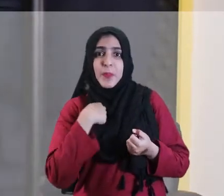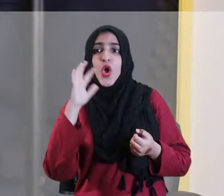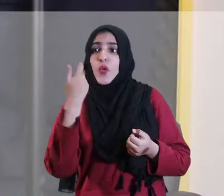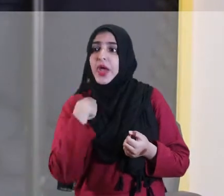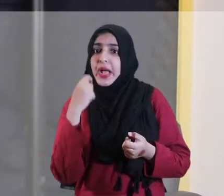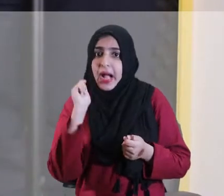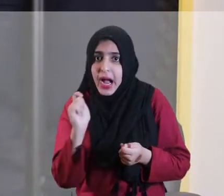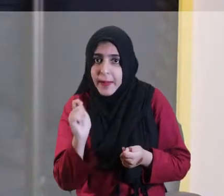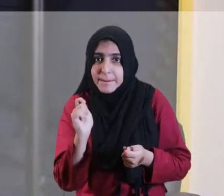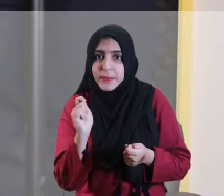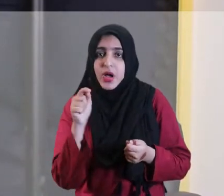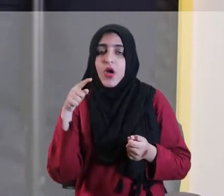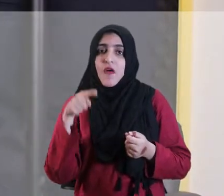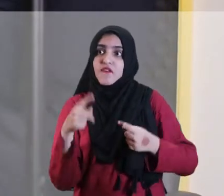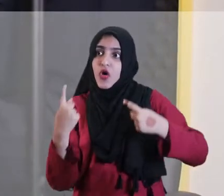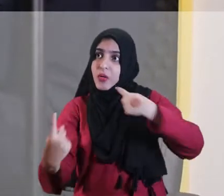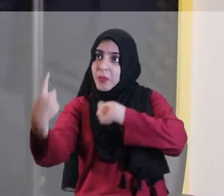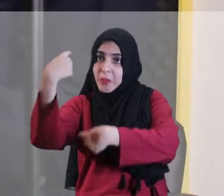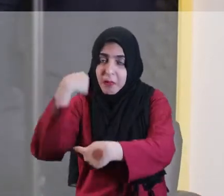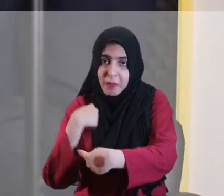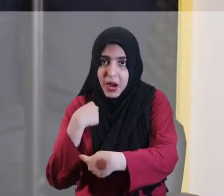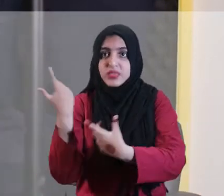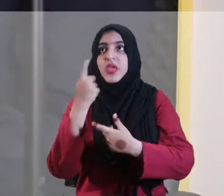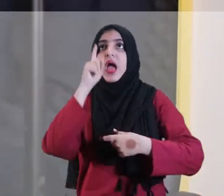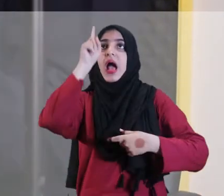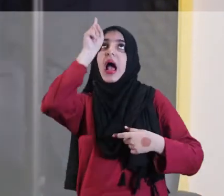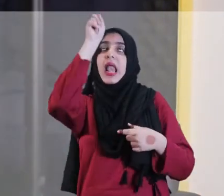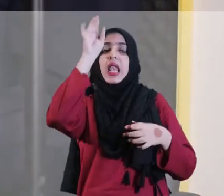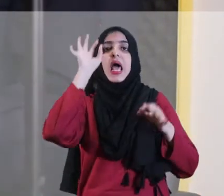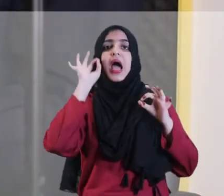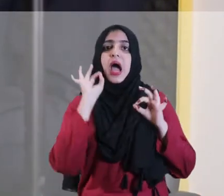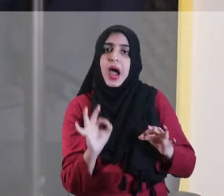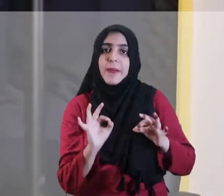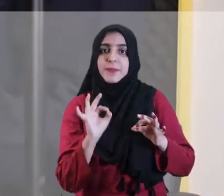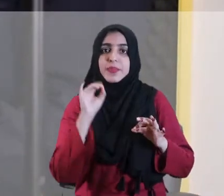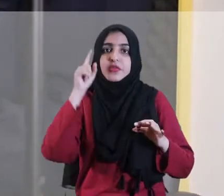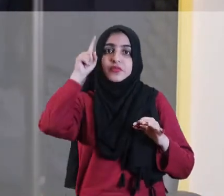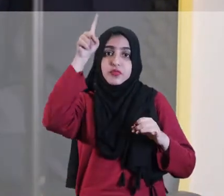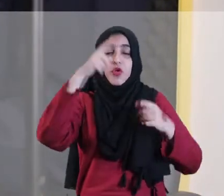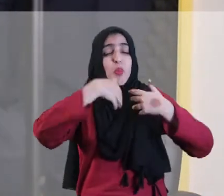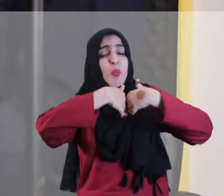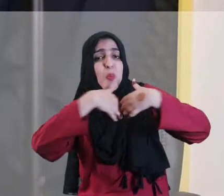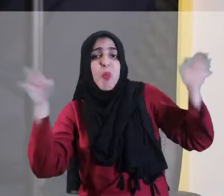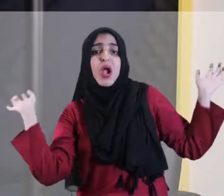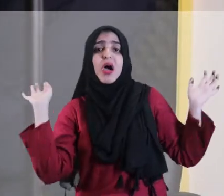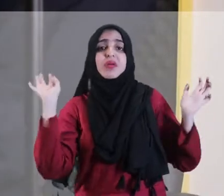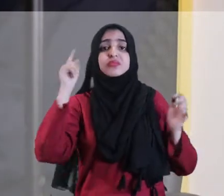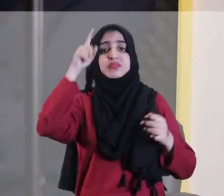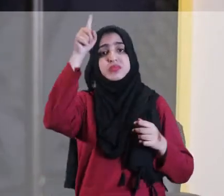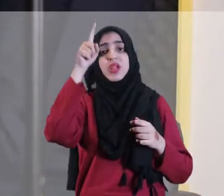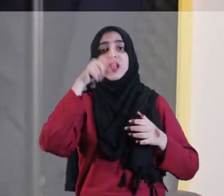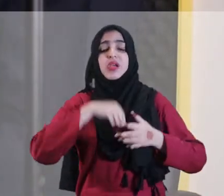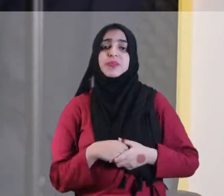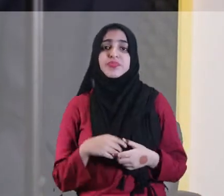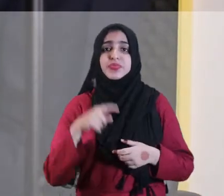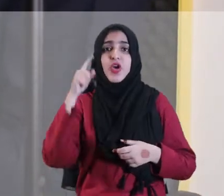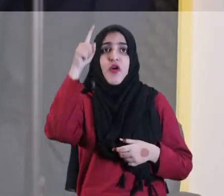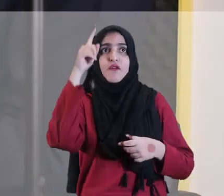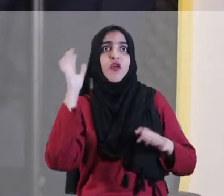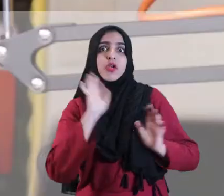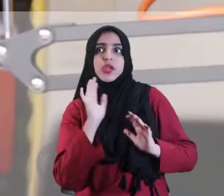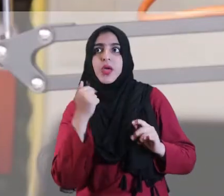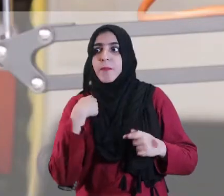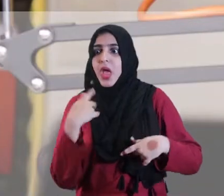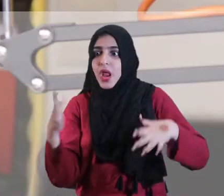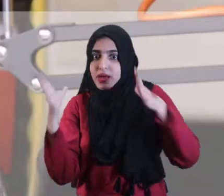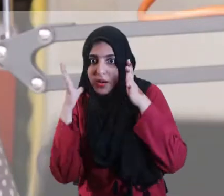दुबई जो अल्लाह की जात उससे कहीं ज्यादा वसी कहीं ज्यादा बड़ी है वह महाराज ने है नमाज पढ़ो तो वह मुझ पर